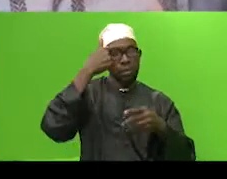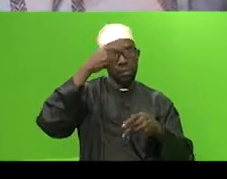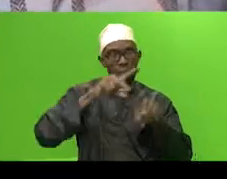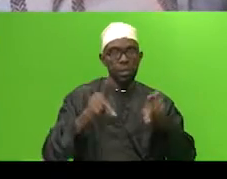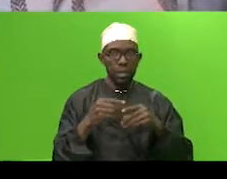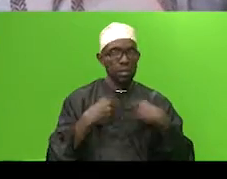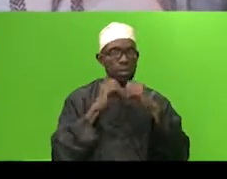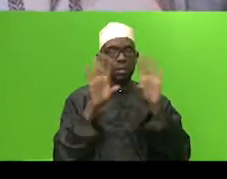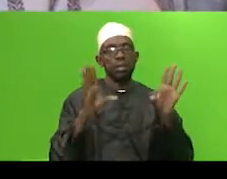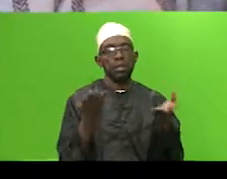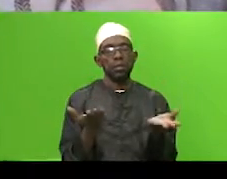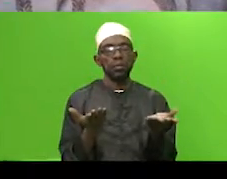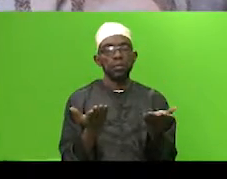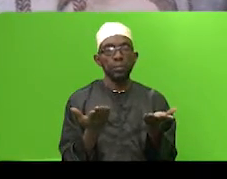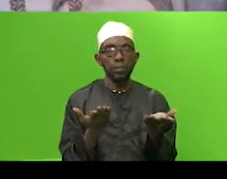Sina.